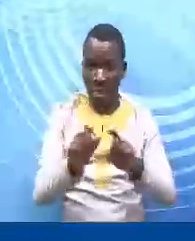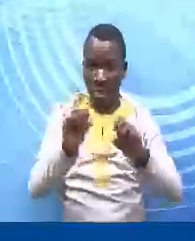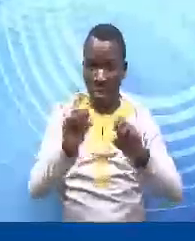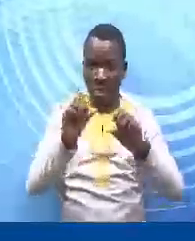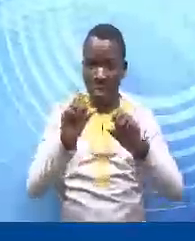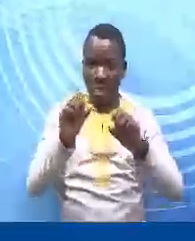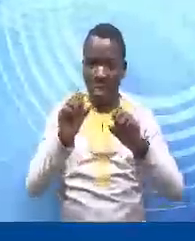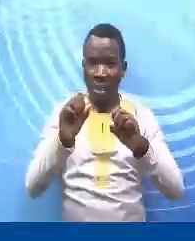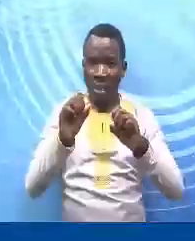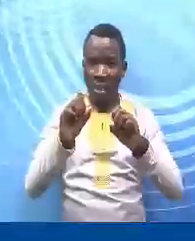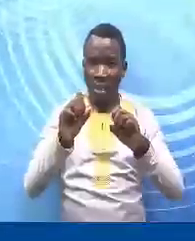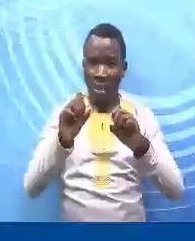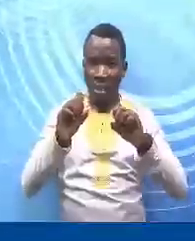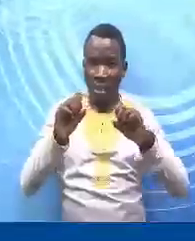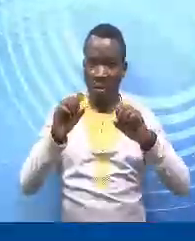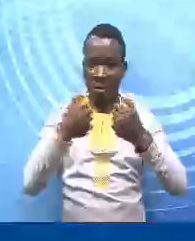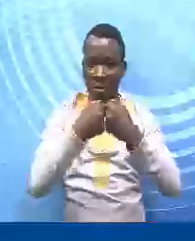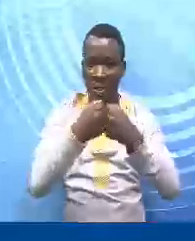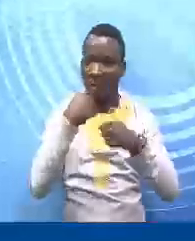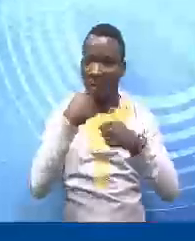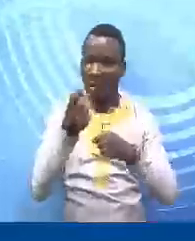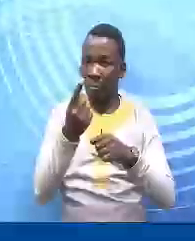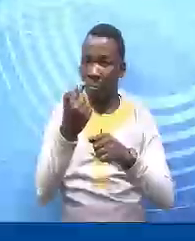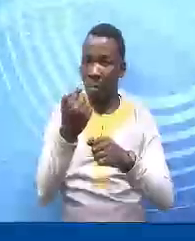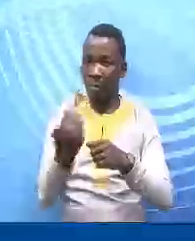amasuka ngo mbitse ibintu byabo byose